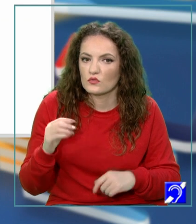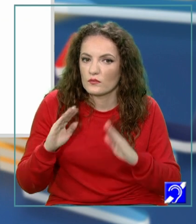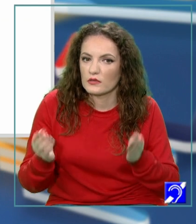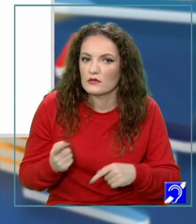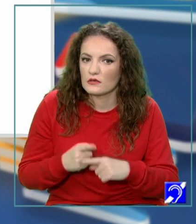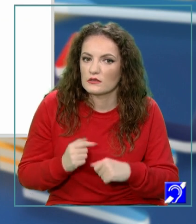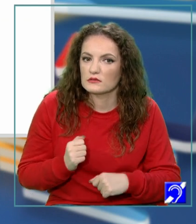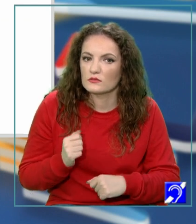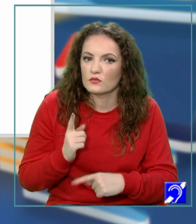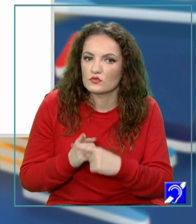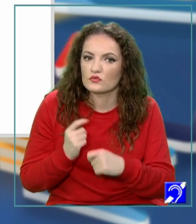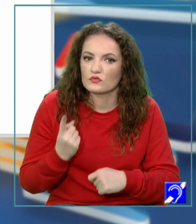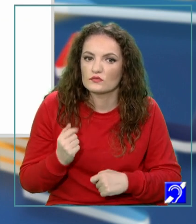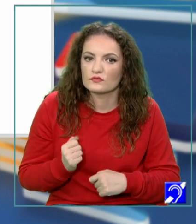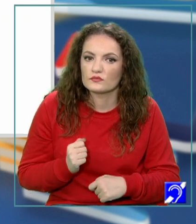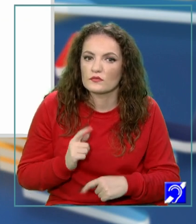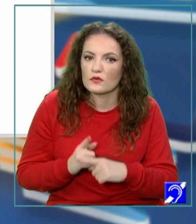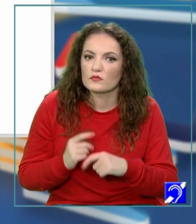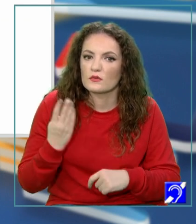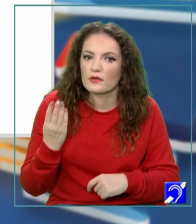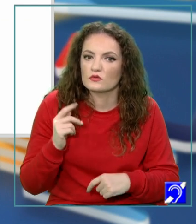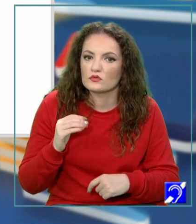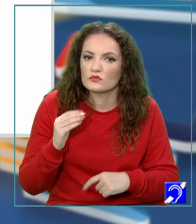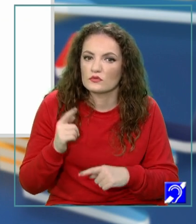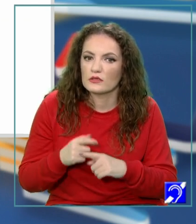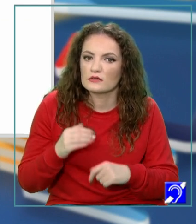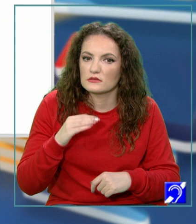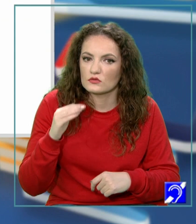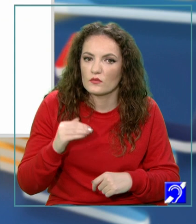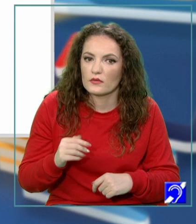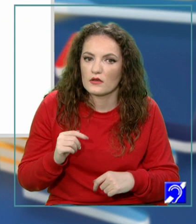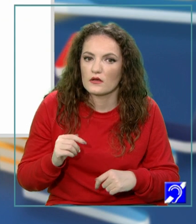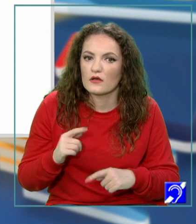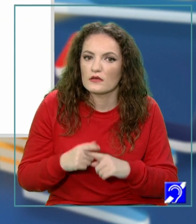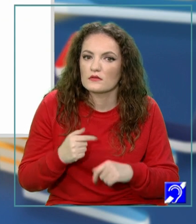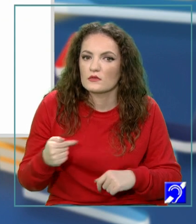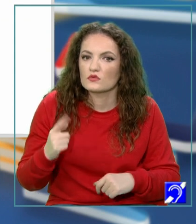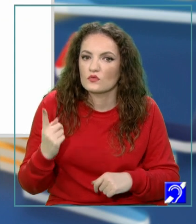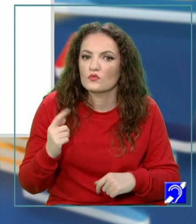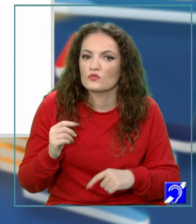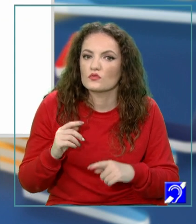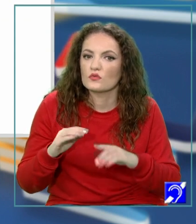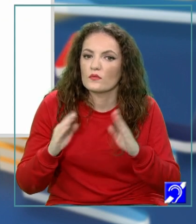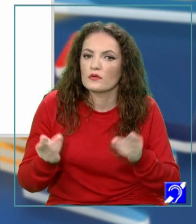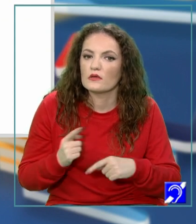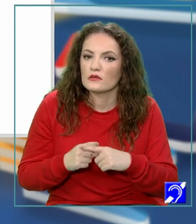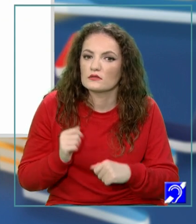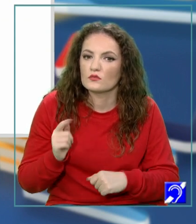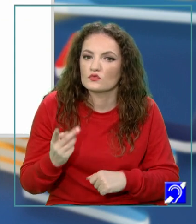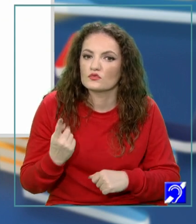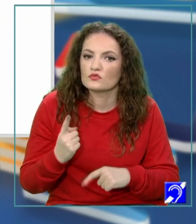minus ori minus fac plus, supra x minus 1 pe lângă x plus 1, plus 2 pe lângă x minus 1, supra x minus 1 pe lângă x plus